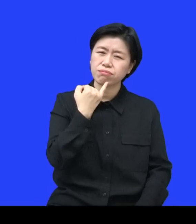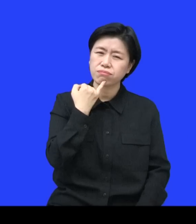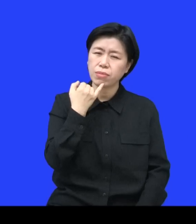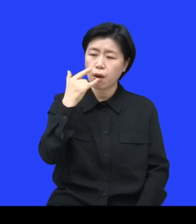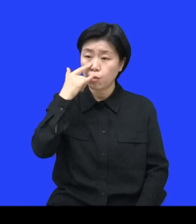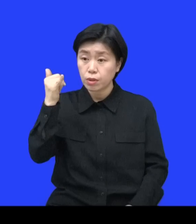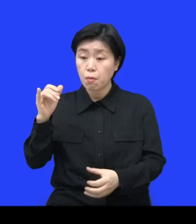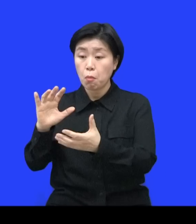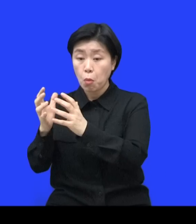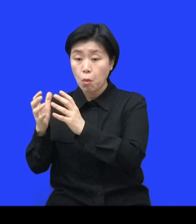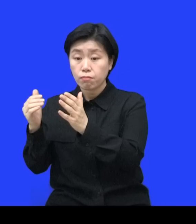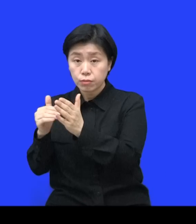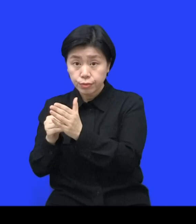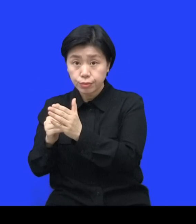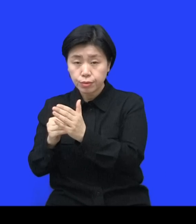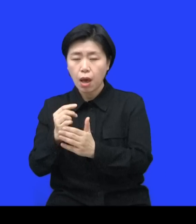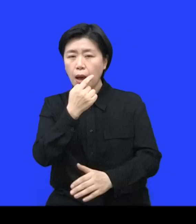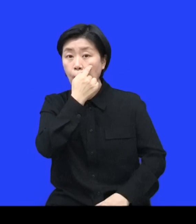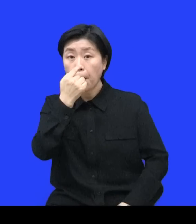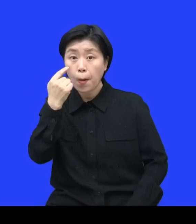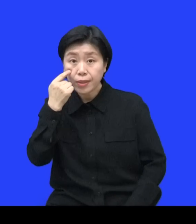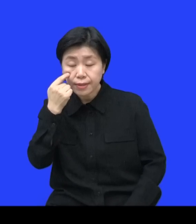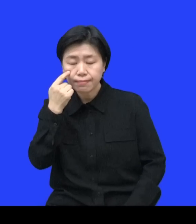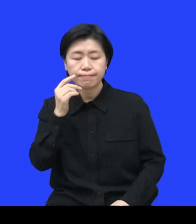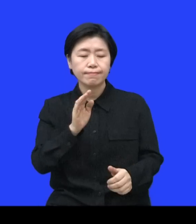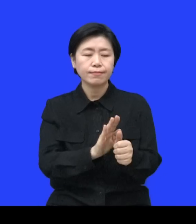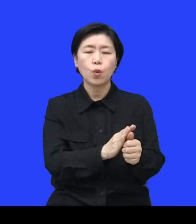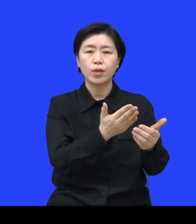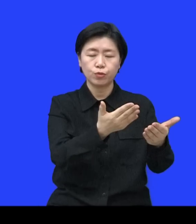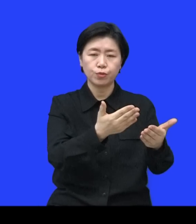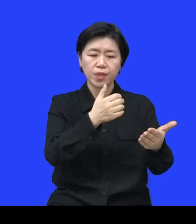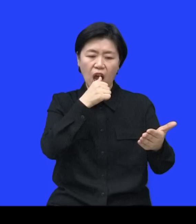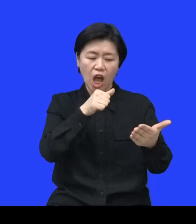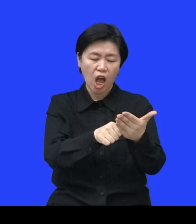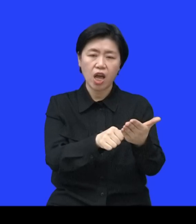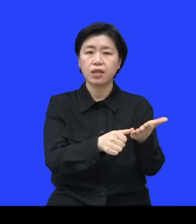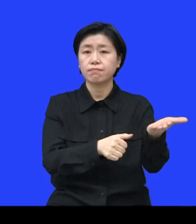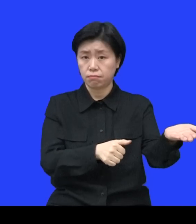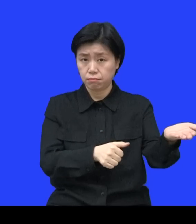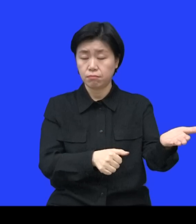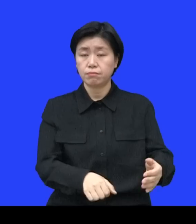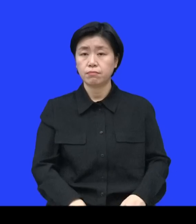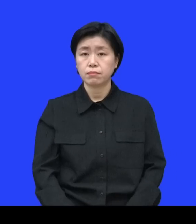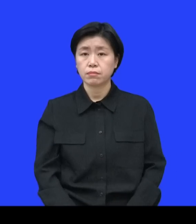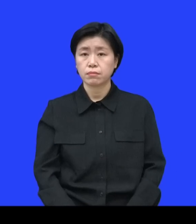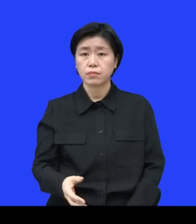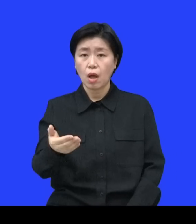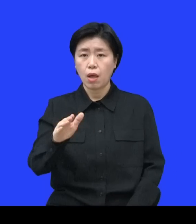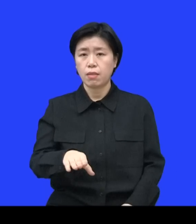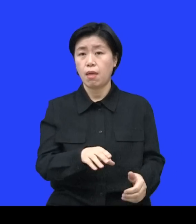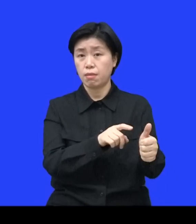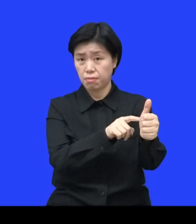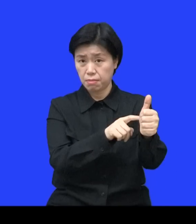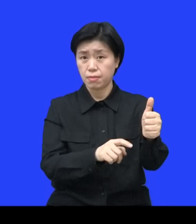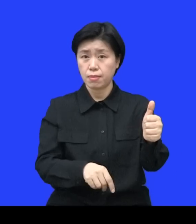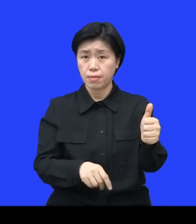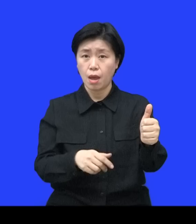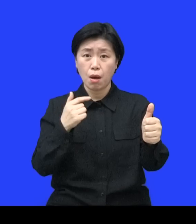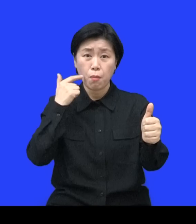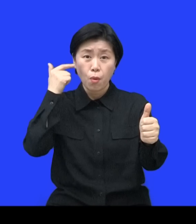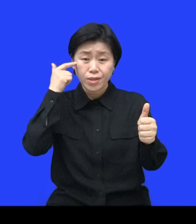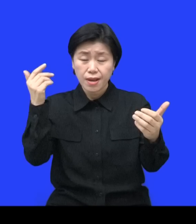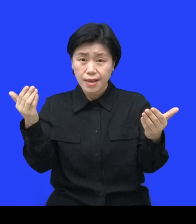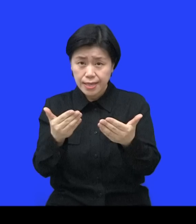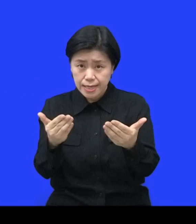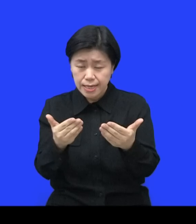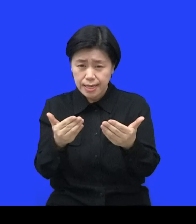그렇죠. 보증 서주는 건데 그렇죠. 그렇게 된 거죠. 예. 그런데 이분이 이제 목회가 어려워지시니까 예. 목회도 하시지만